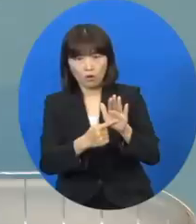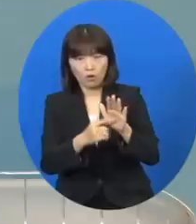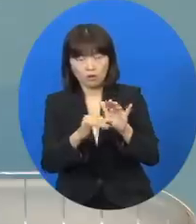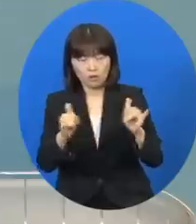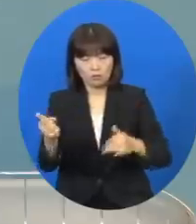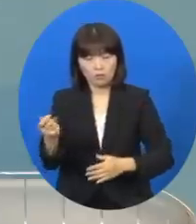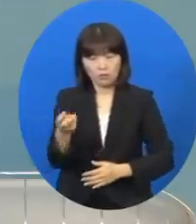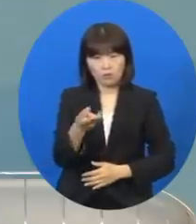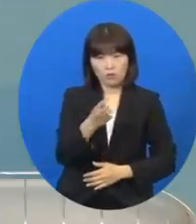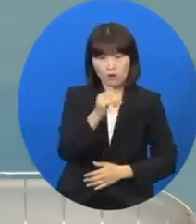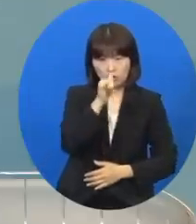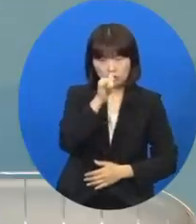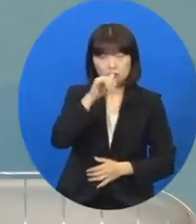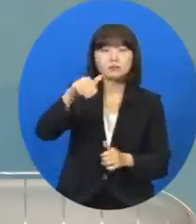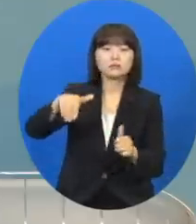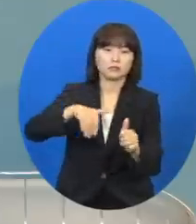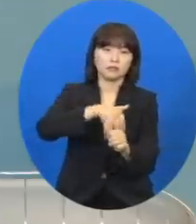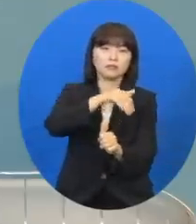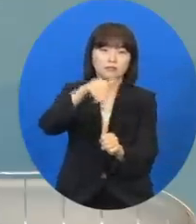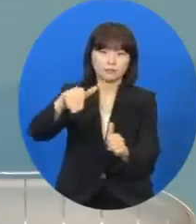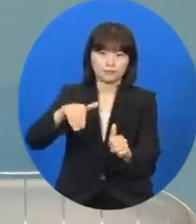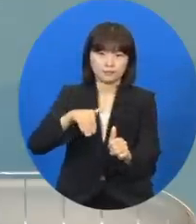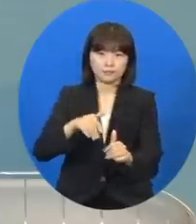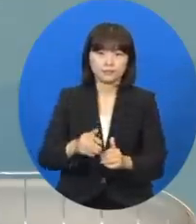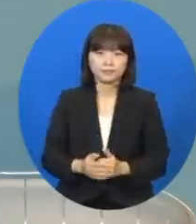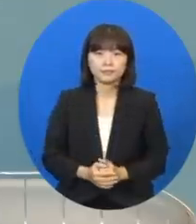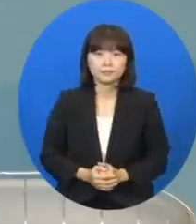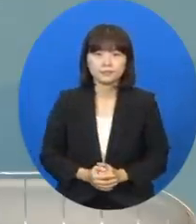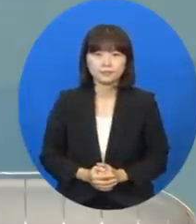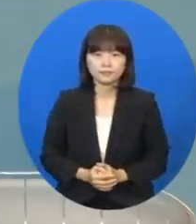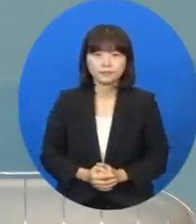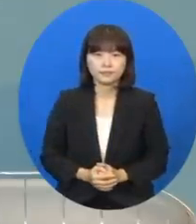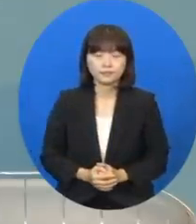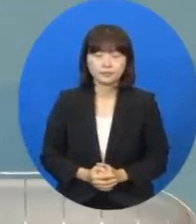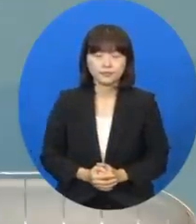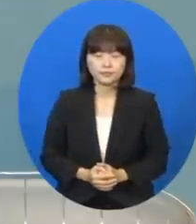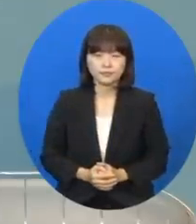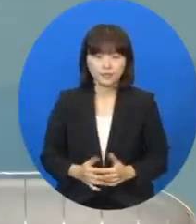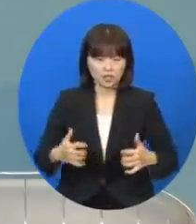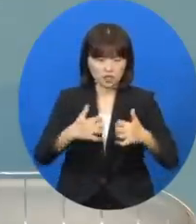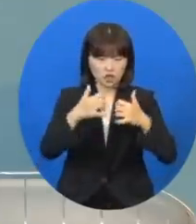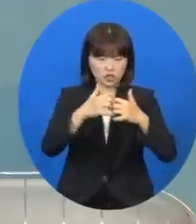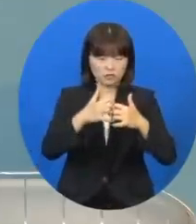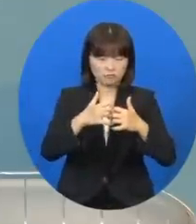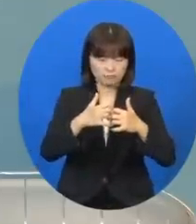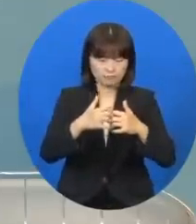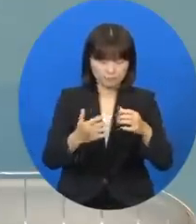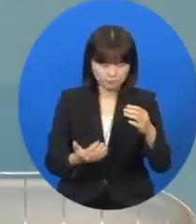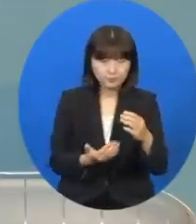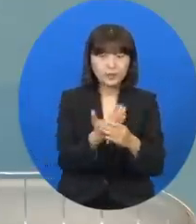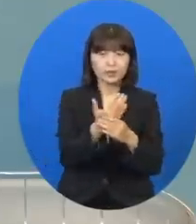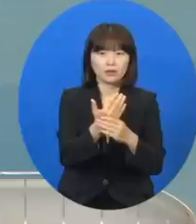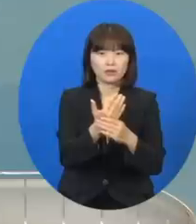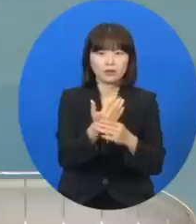여럿 있을 그런 시대였는데 6.25 전쟁이 터진 겁니다.